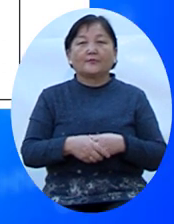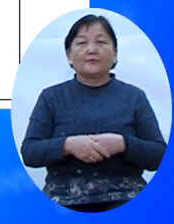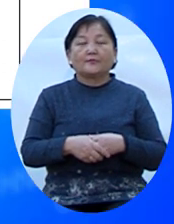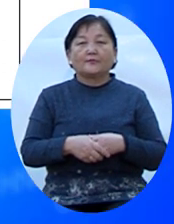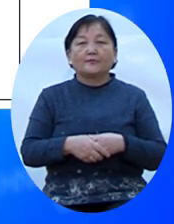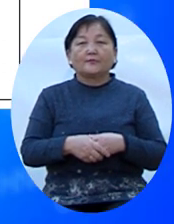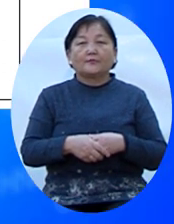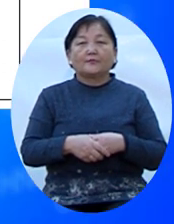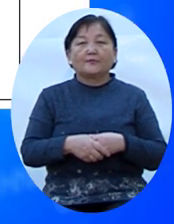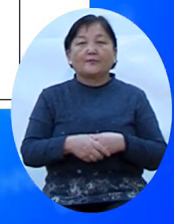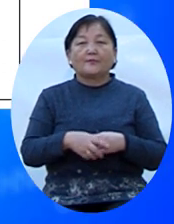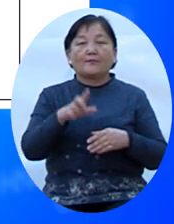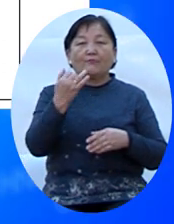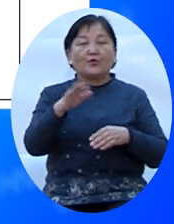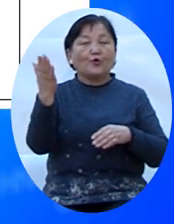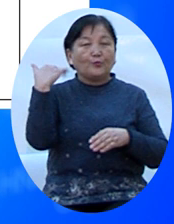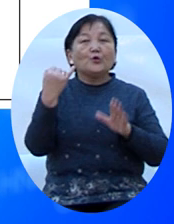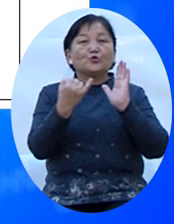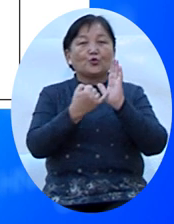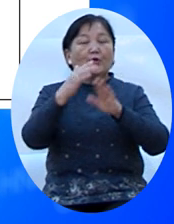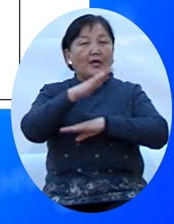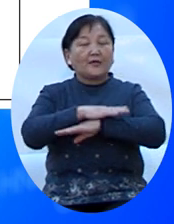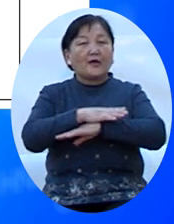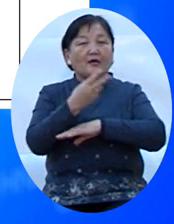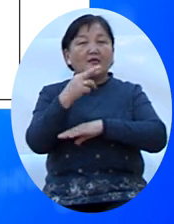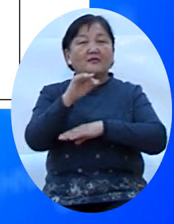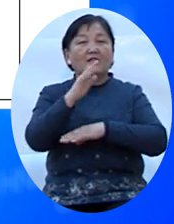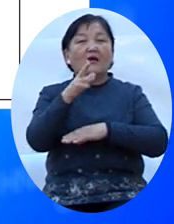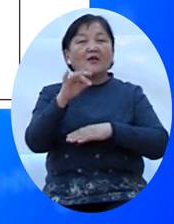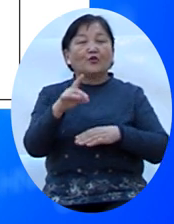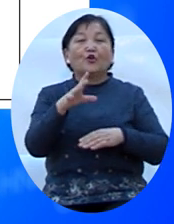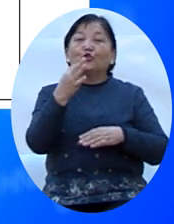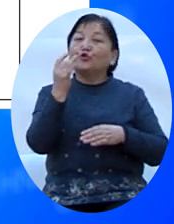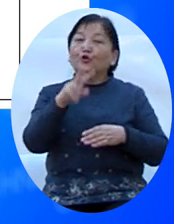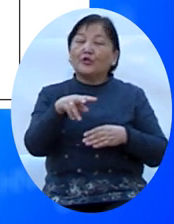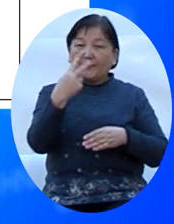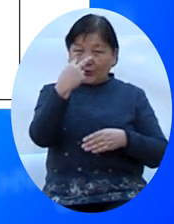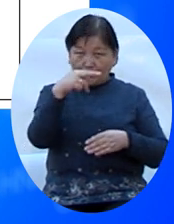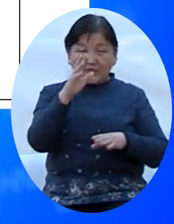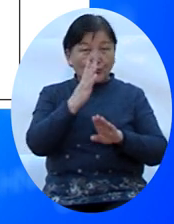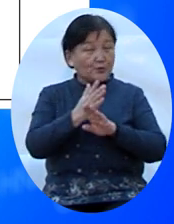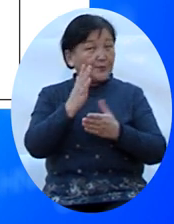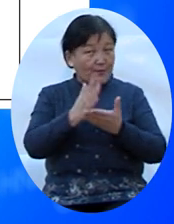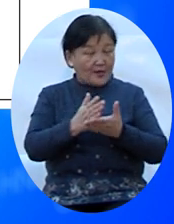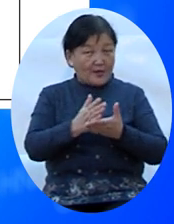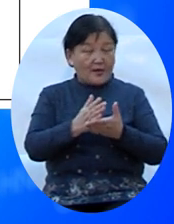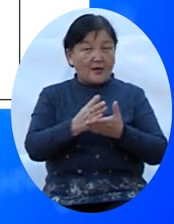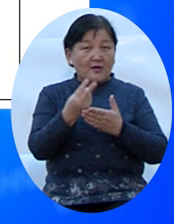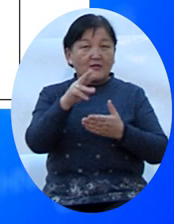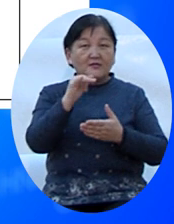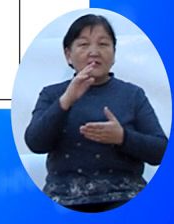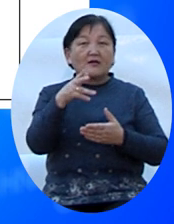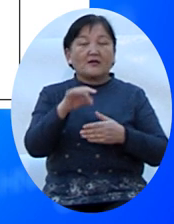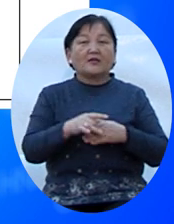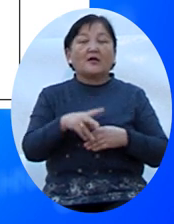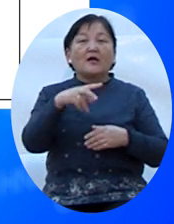За бид өмнө нь 6 дугаар ангида индикаторын төрлүүдийн талаар үтсэн. За жишээлбэл универсал индикатор, пенол батлен,